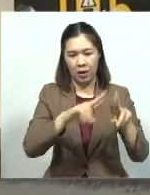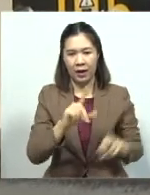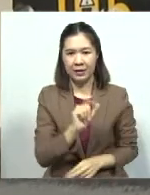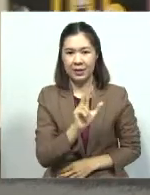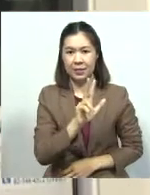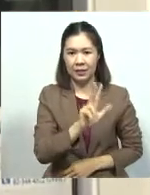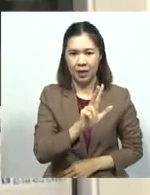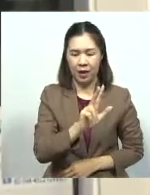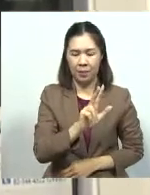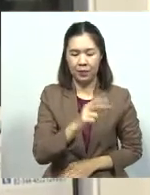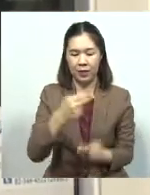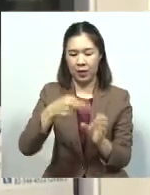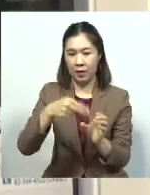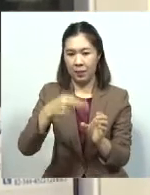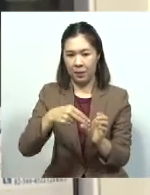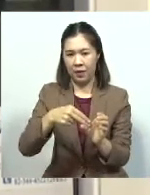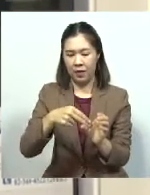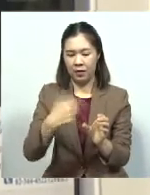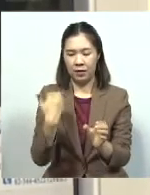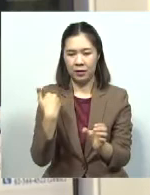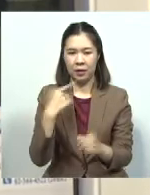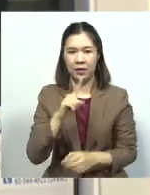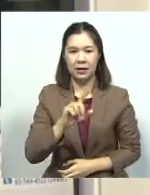ปริมาณน้ำมันปาล์มดิบตามสัญญาเท่ากับ